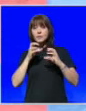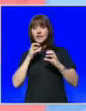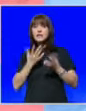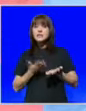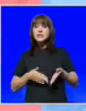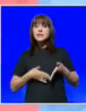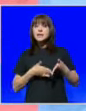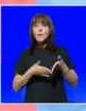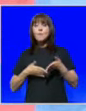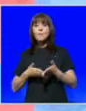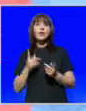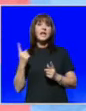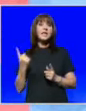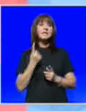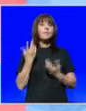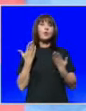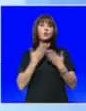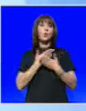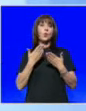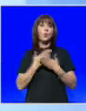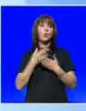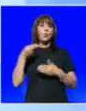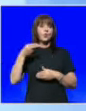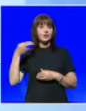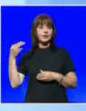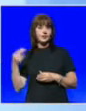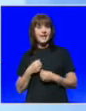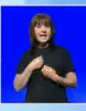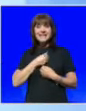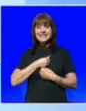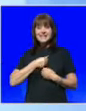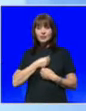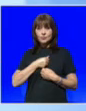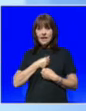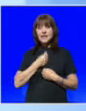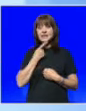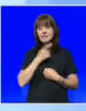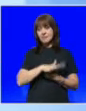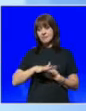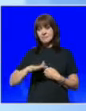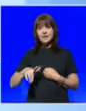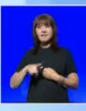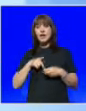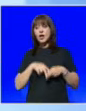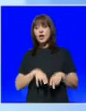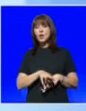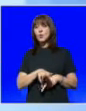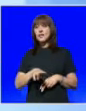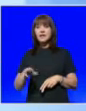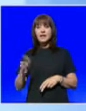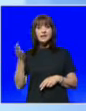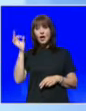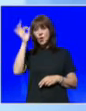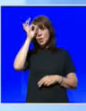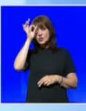училището да се реши този проблем. Истинско затруднение и за зрелостниците, и за техните родители ще бъде това, че учениците с двойки вероятно не